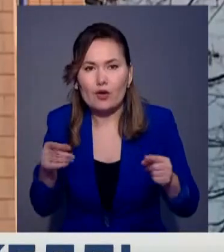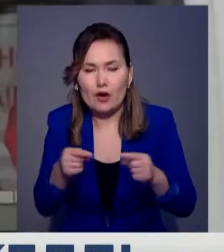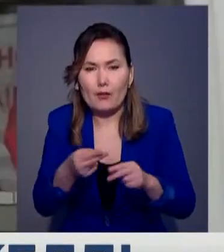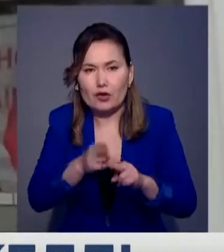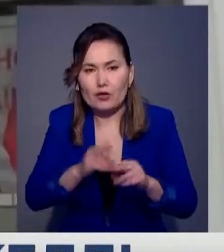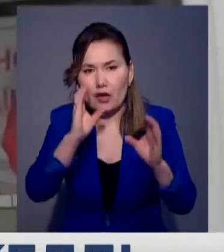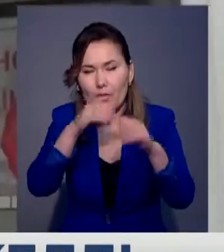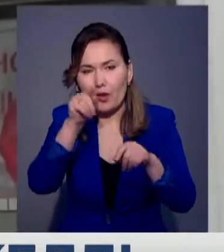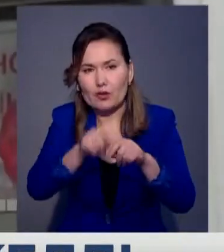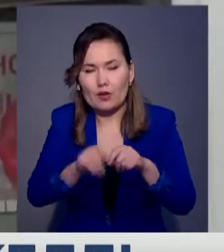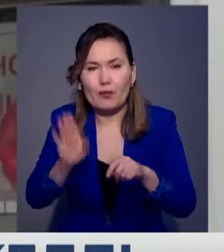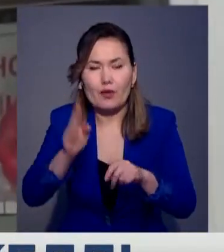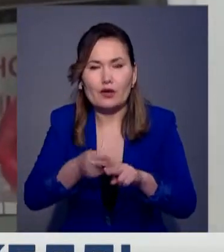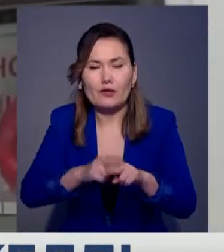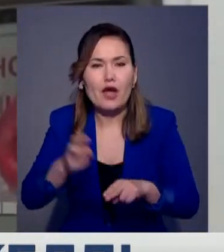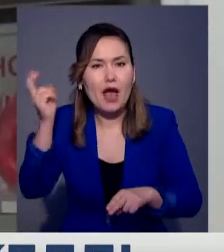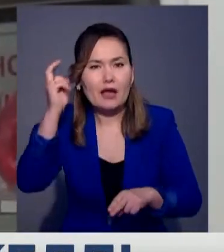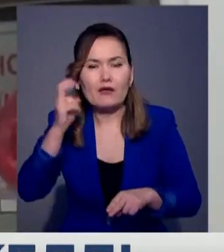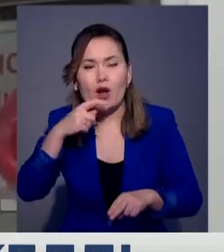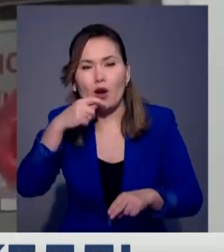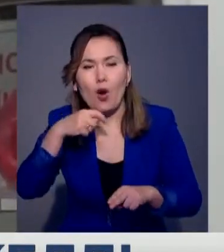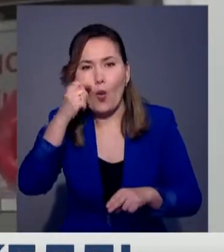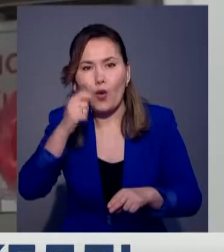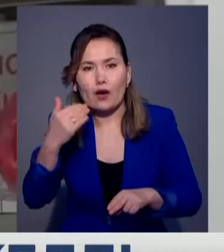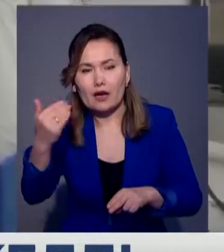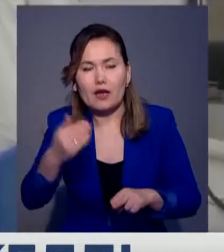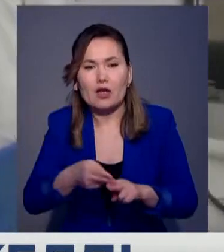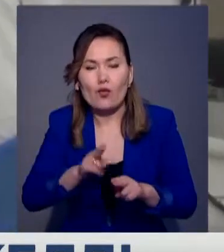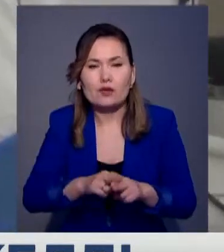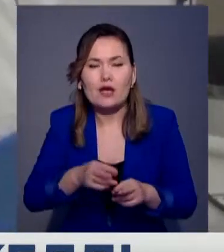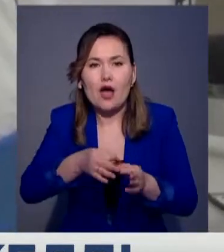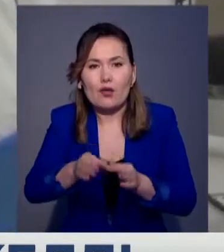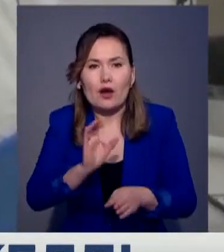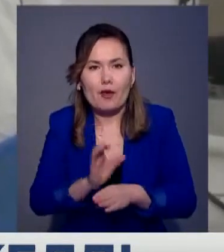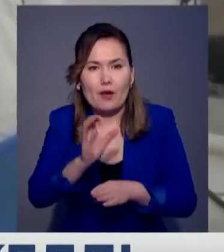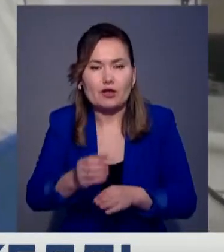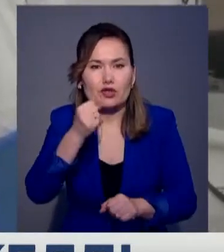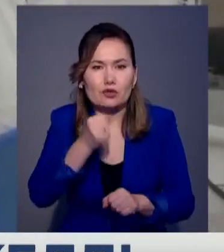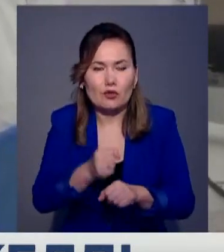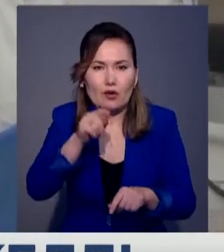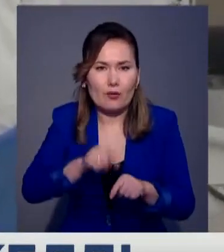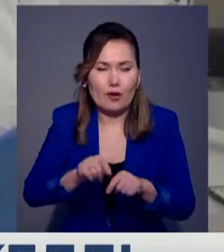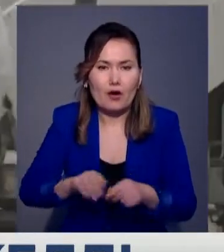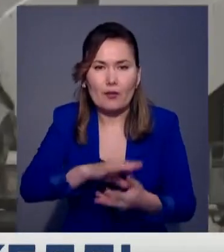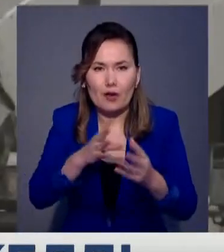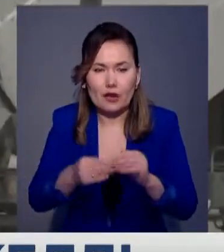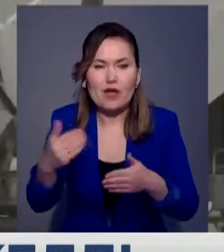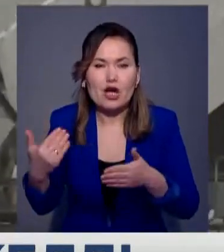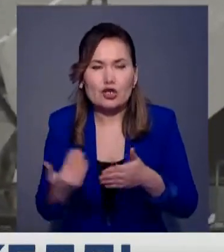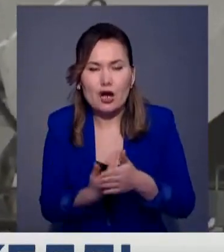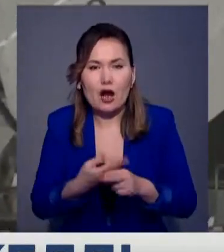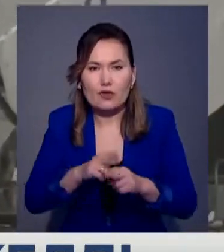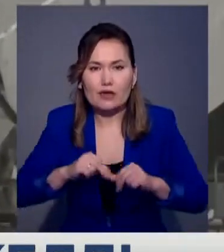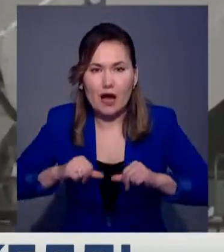көмегімен жүргізіліп, Киевтегі зертханаға жеткізілмек. Оқиға орнында дәрігерлер мен эпидемиологтардан жасақталған жаңа жедел